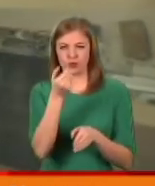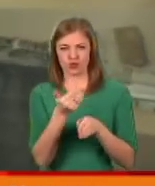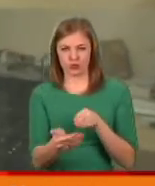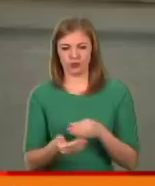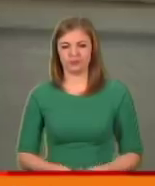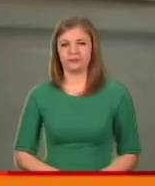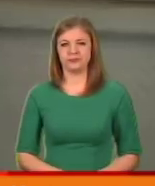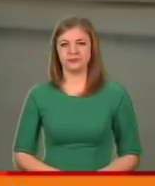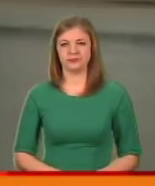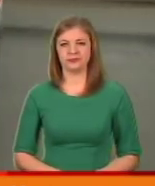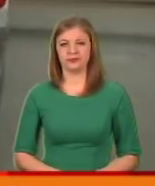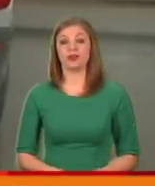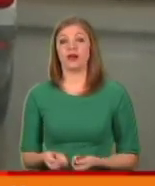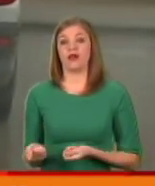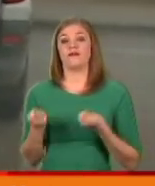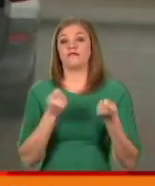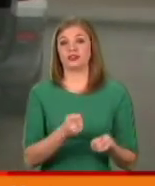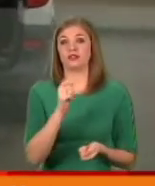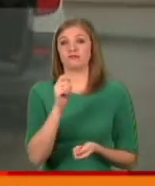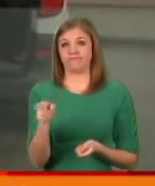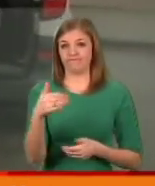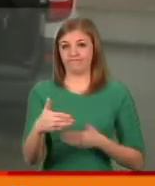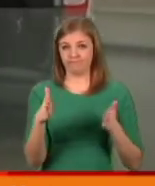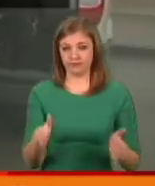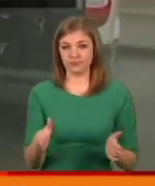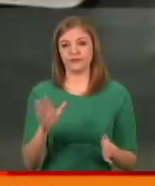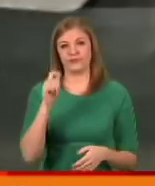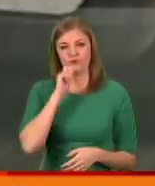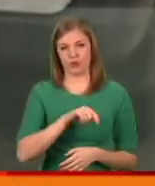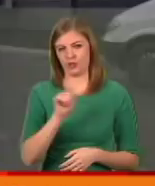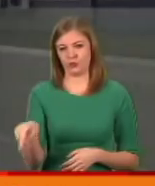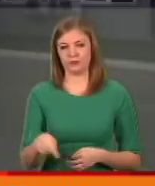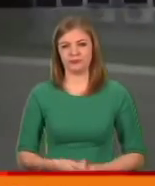згодом. Так, веземо кавоварку в Україну.